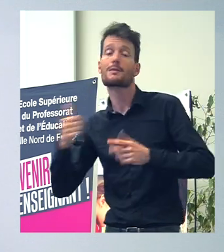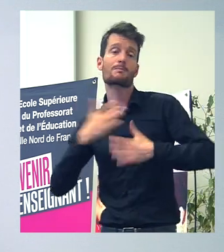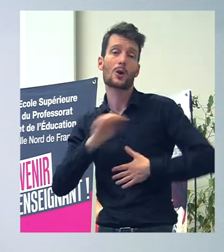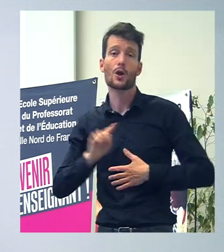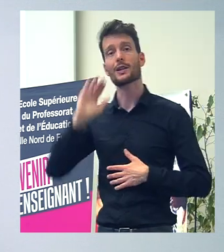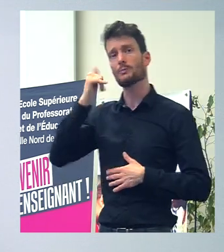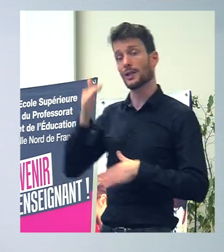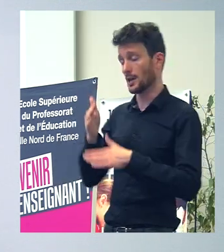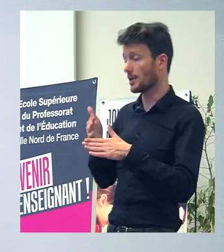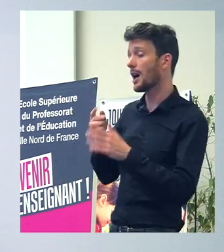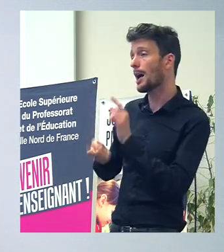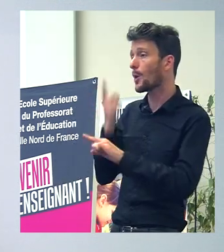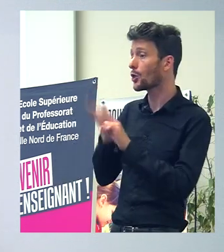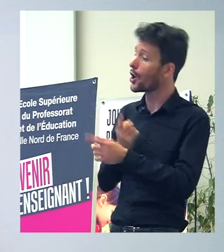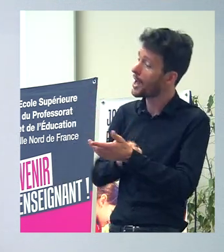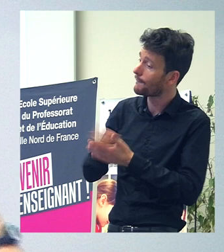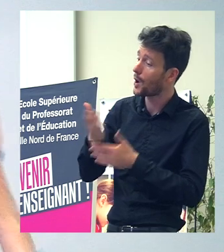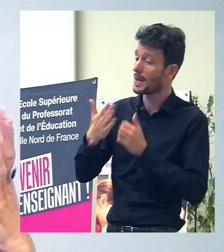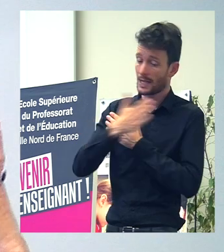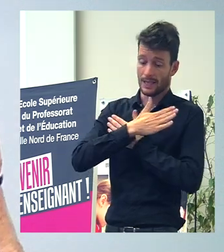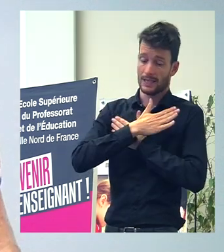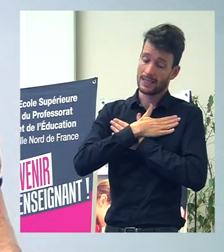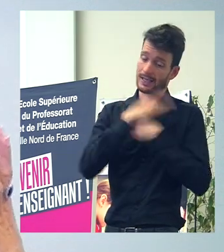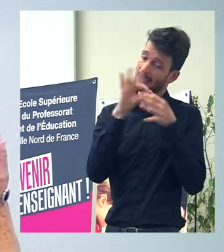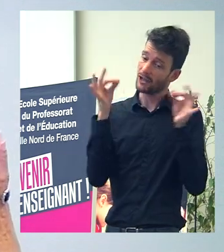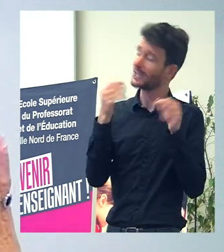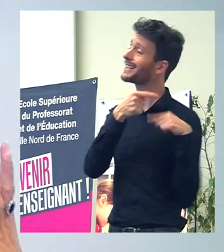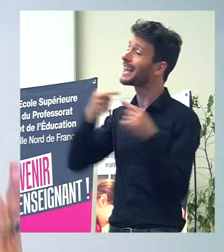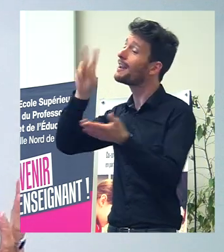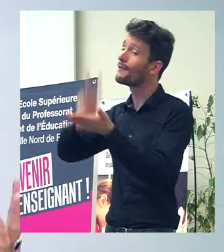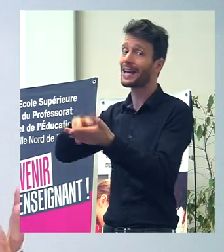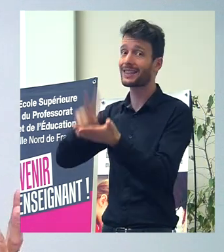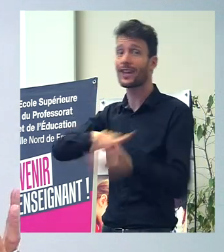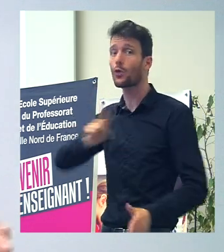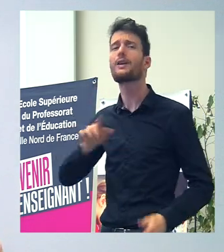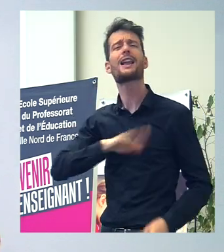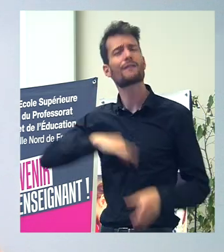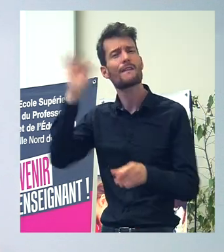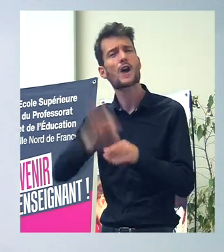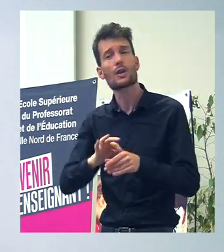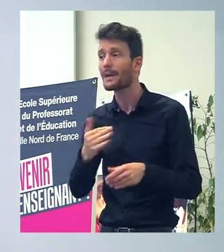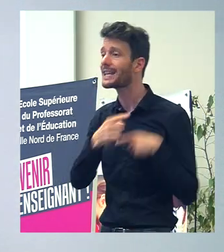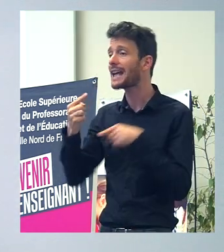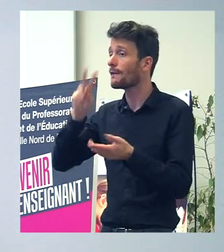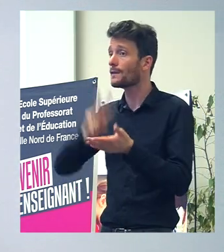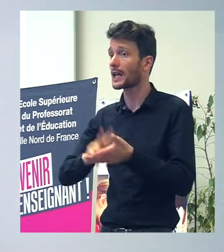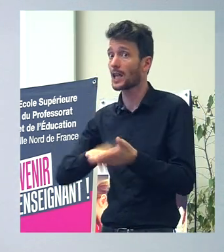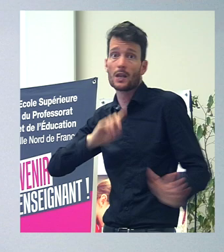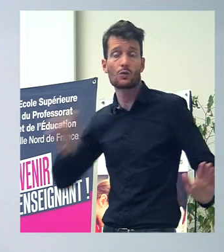de bien stipuler que la sagesse, ce n'est pas la vérité. La sagesse qu'on va élire à la fin de la journée, ce n'est pas la vérité.